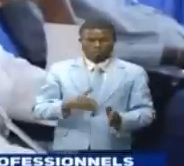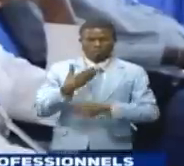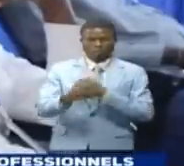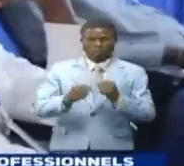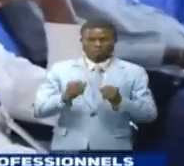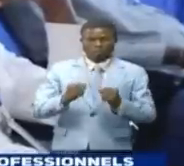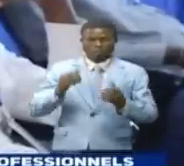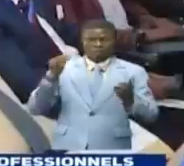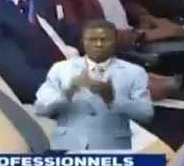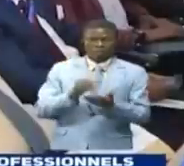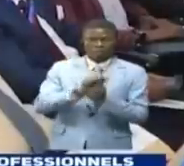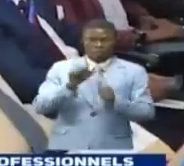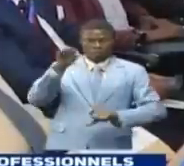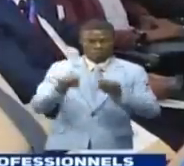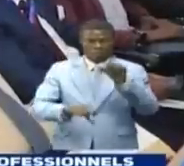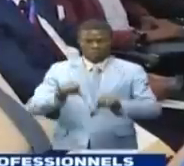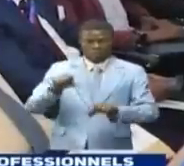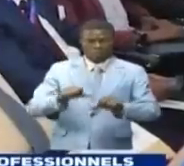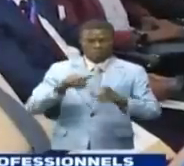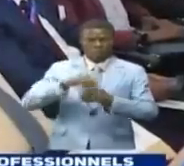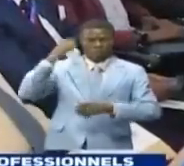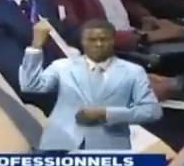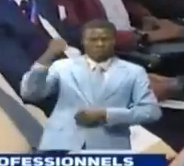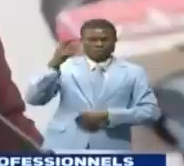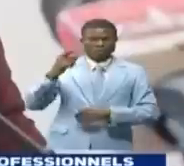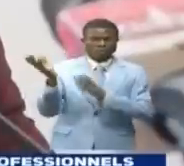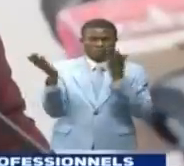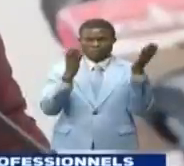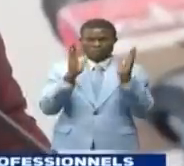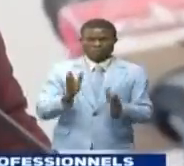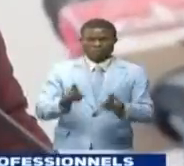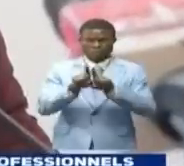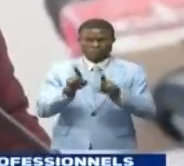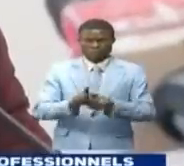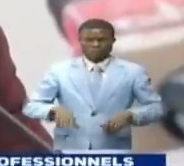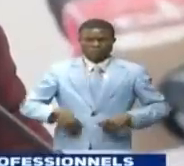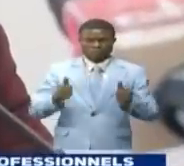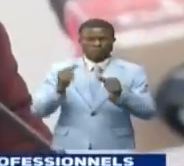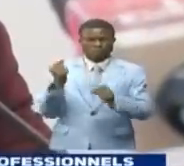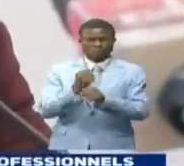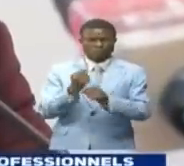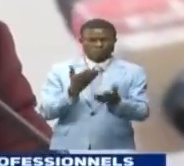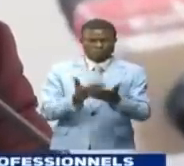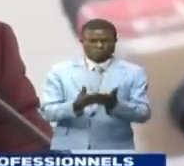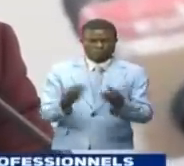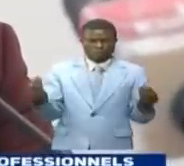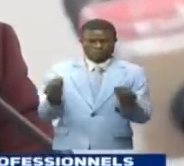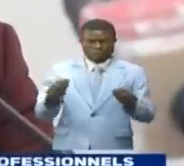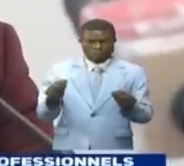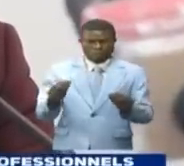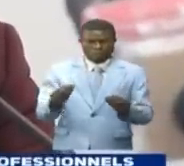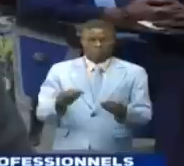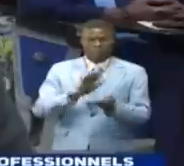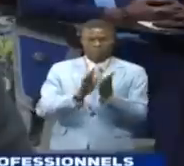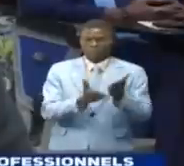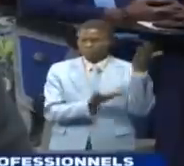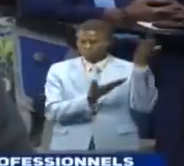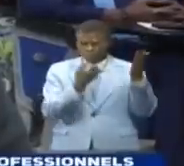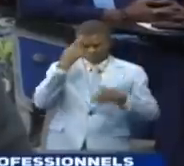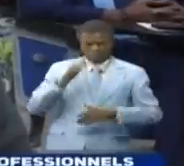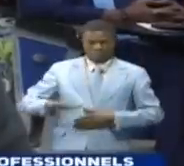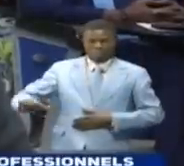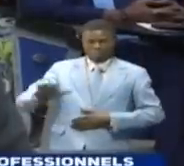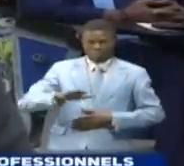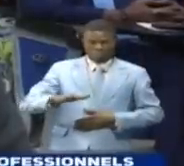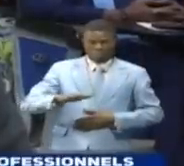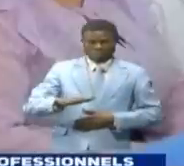contre les antivaleurs dans le monde des affaires ainsi que dans la vie professionnelle en vue d'être utile pour la nation,